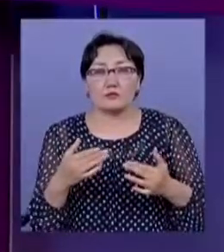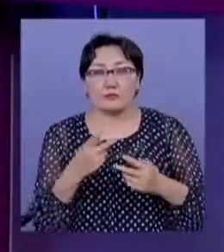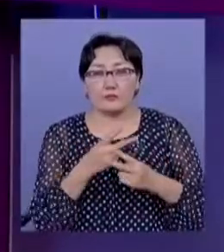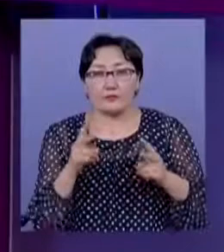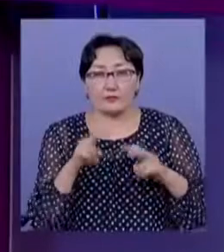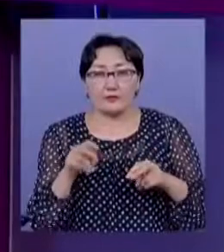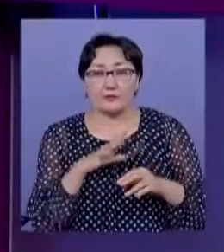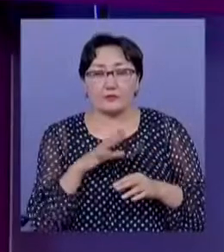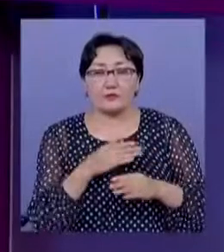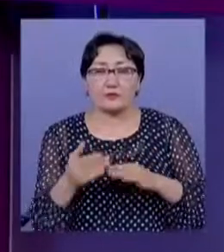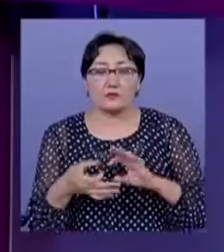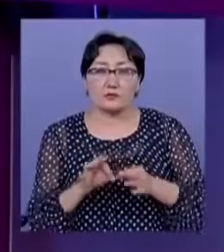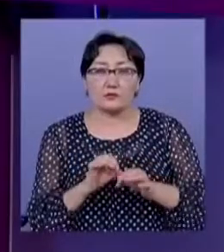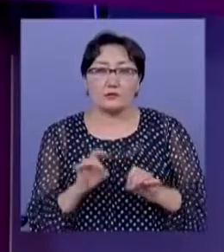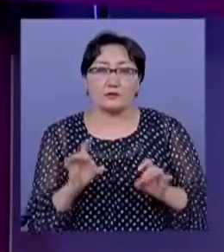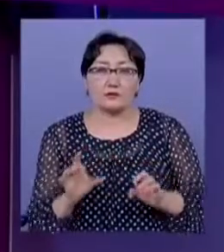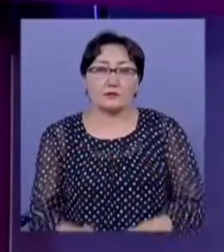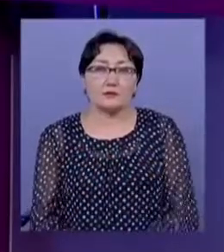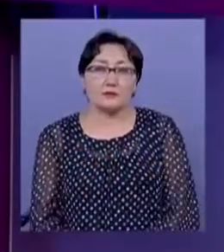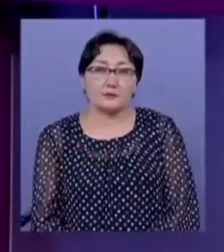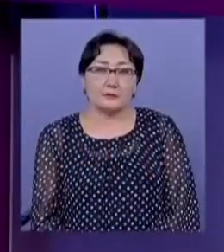өткізілді. Әріптесім Азамат Әуесхан тарқатады.